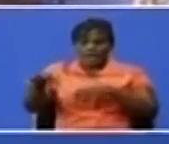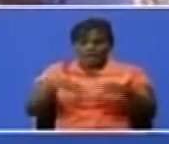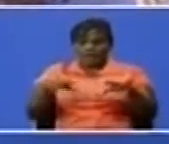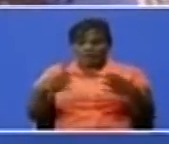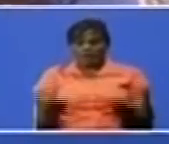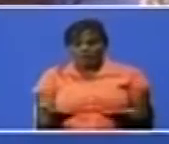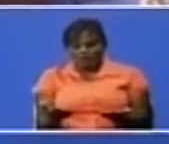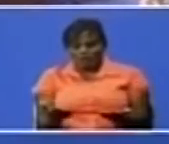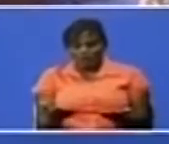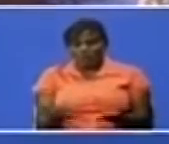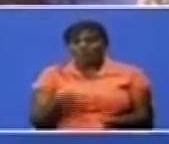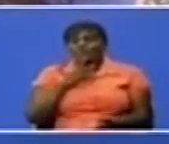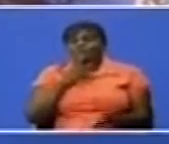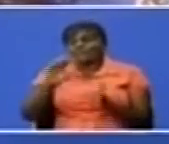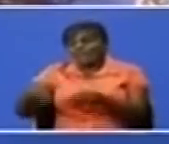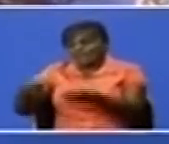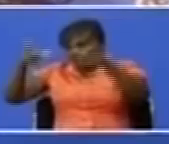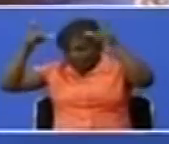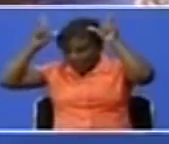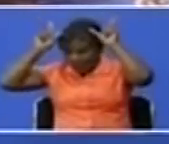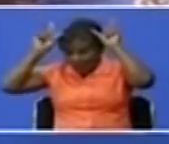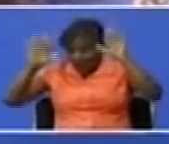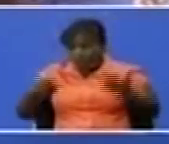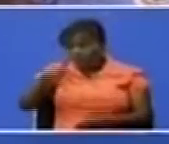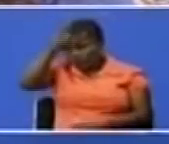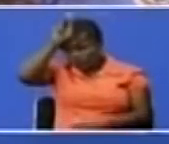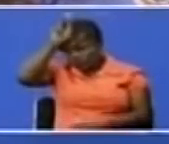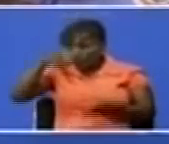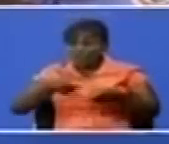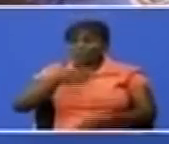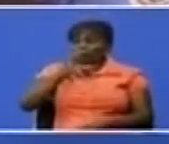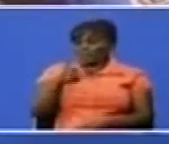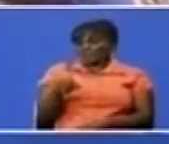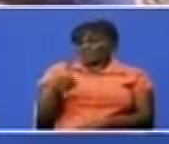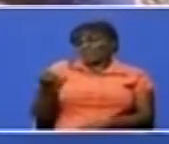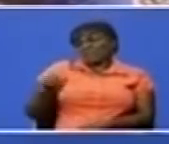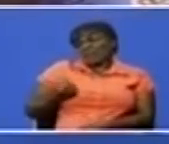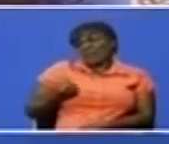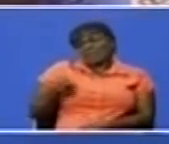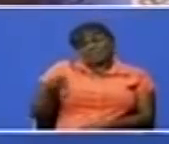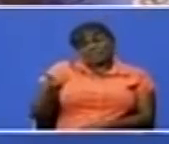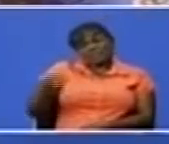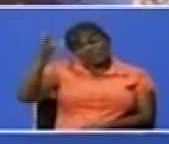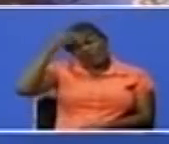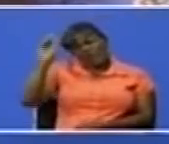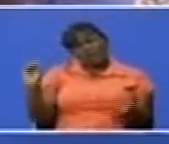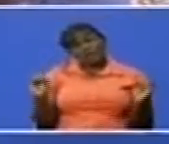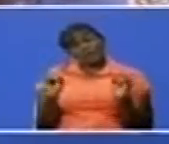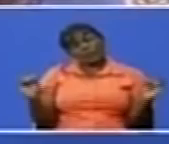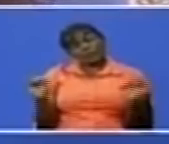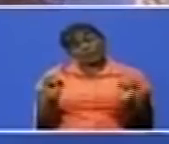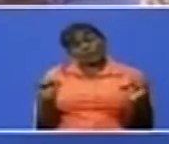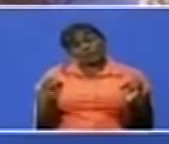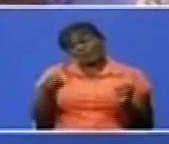malisho, kuchotea ng'ombe maji ama mbuzi maji. Hiyo inafanya wasichana kutoka kwa shule mapema ili